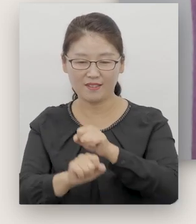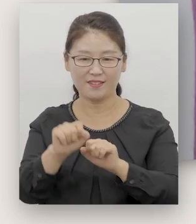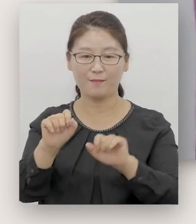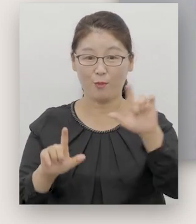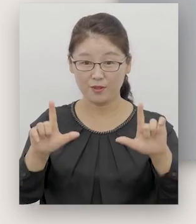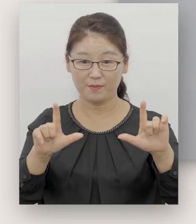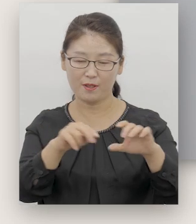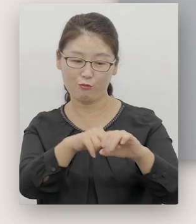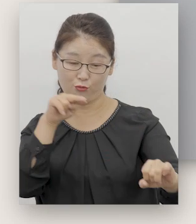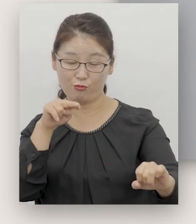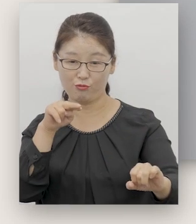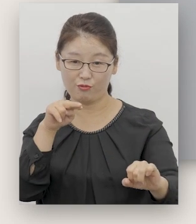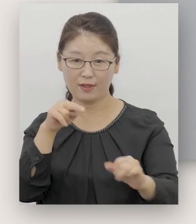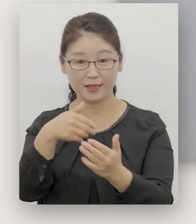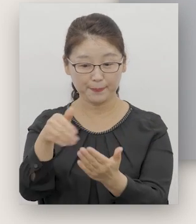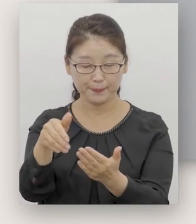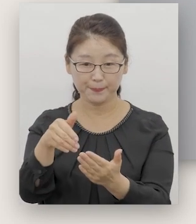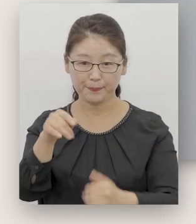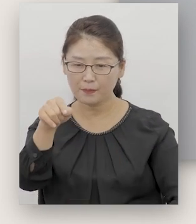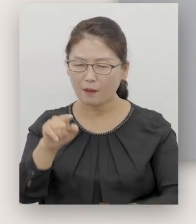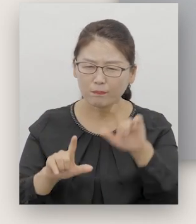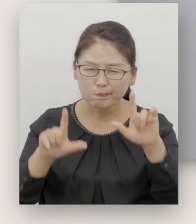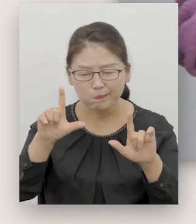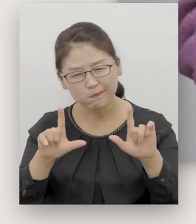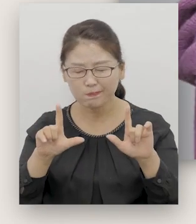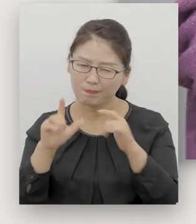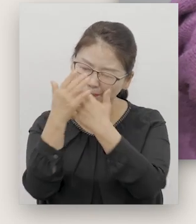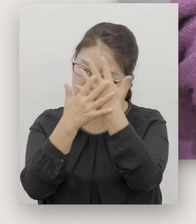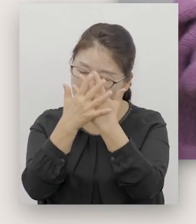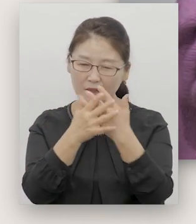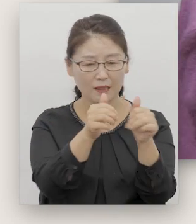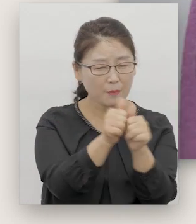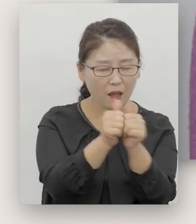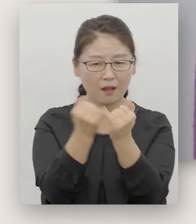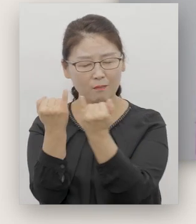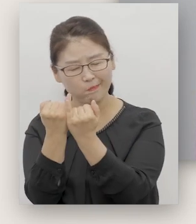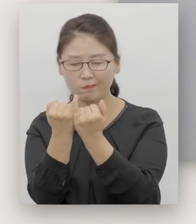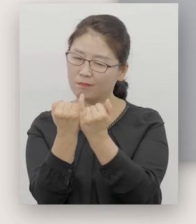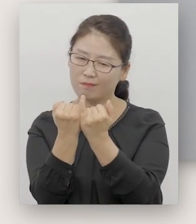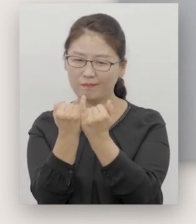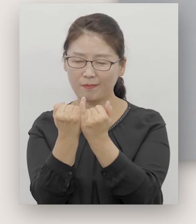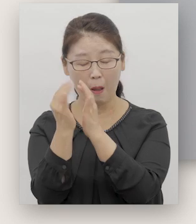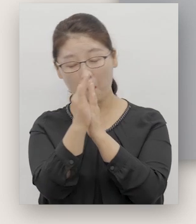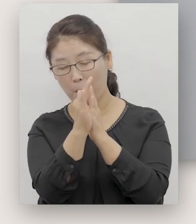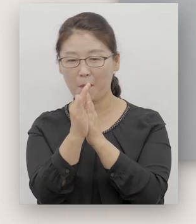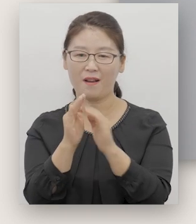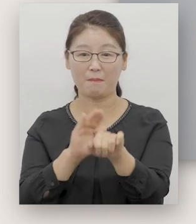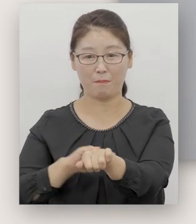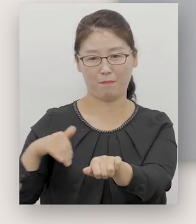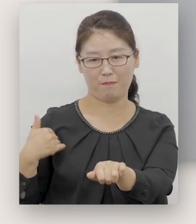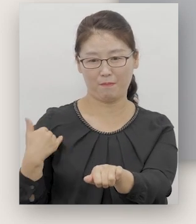거의 알아볼 수 없어 남자인지 여자인지 분간이 가지 않는 이제 그런 형태에 대해서 조롱을 하듯이 얘기를 했다고 합니다. 거기에